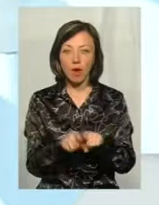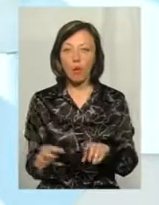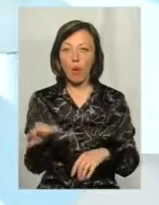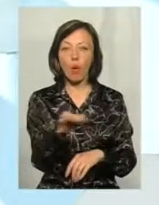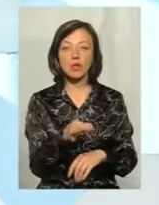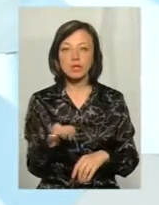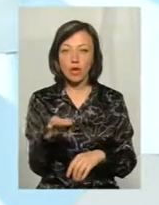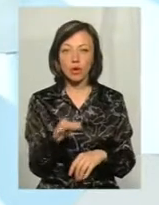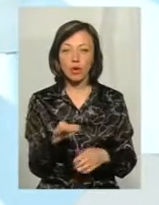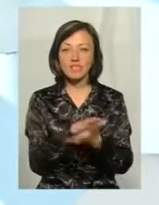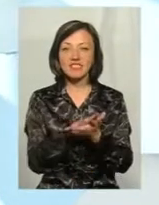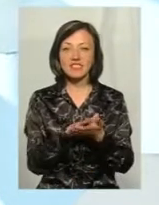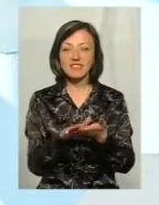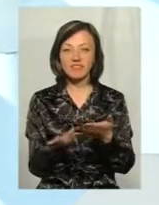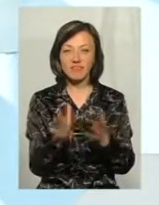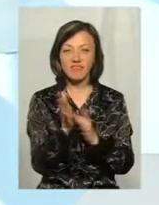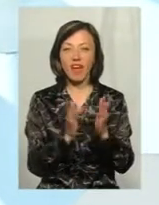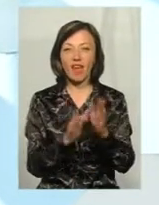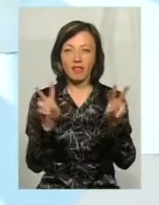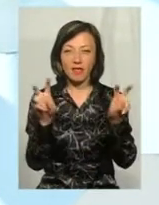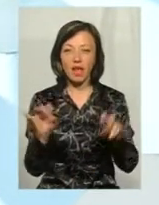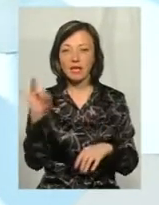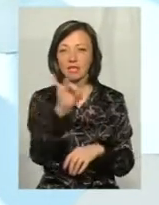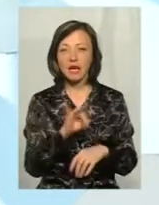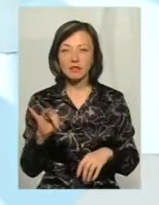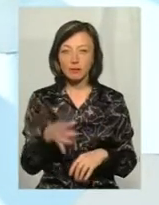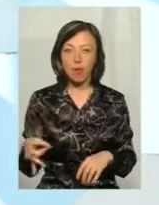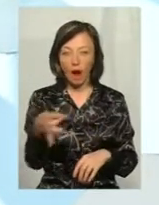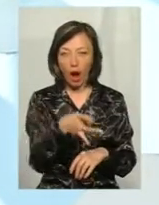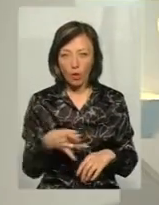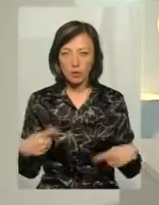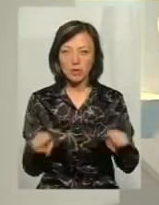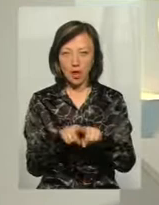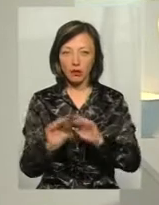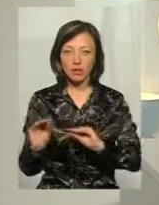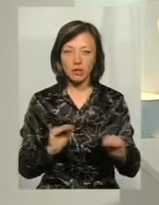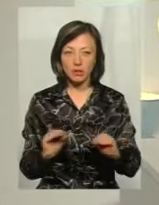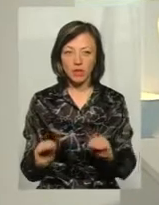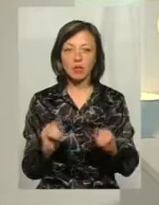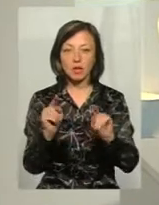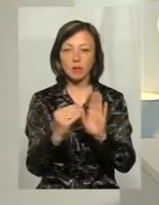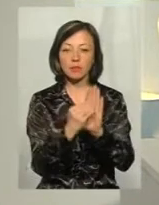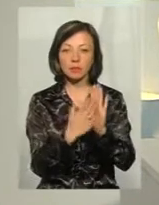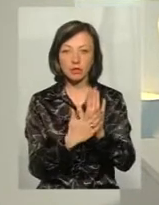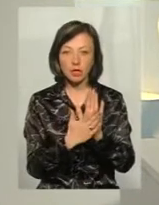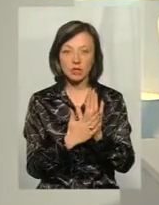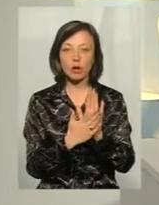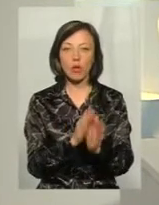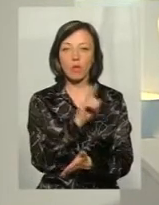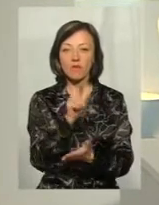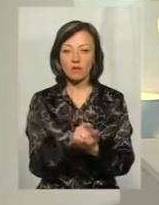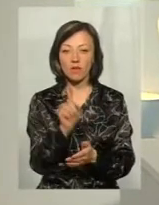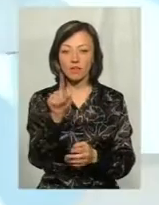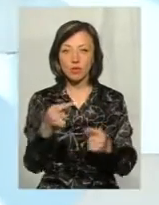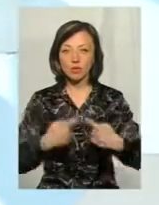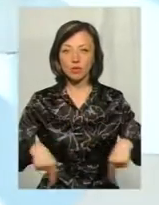озеро, значить, Святе у нас в Ізяславському, значить, районі також облаштоване. І там, значить, відмічається, значить, і обов'язково в тих